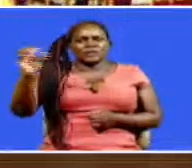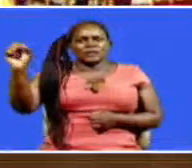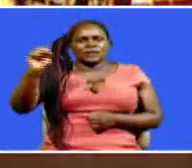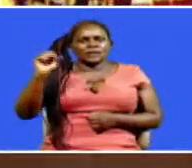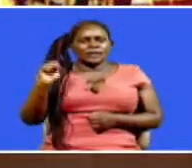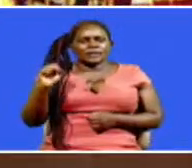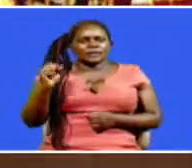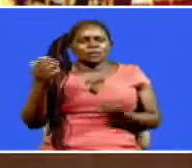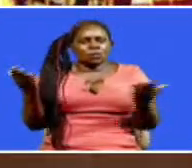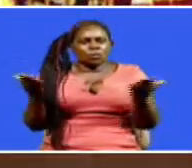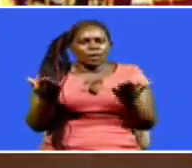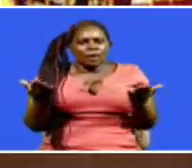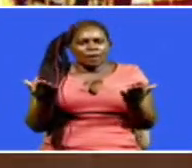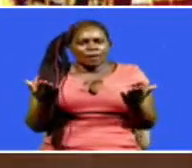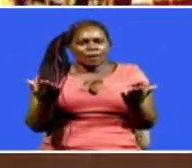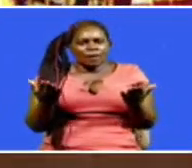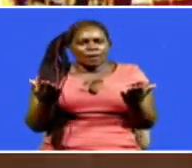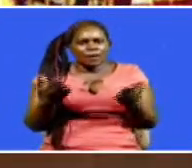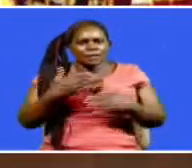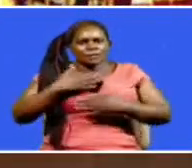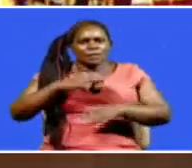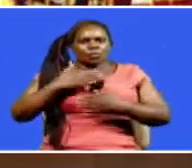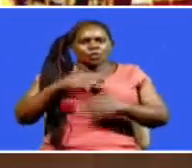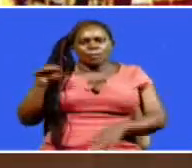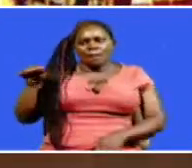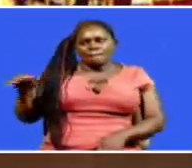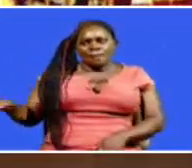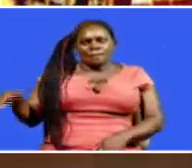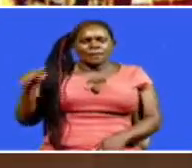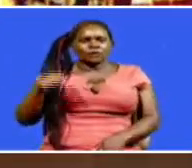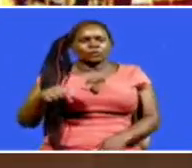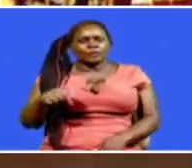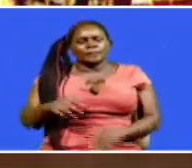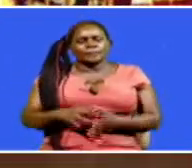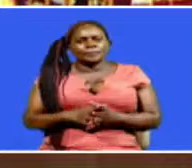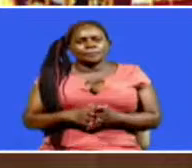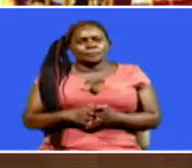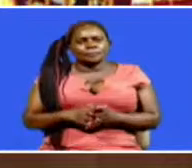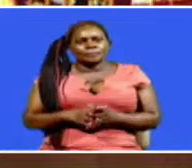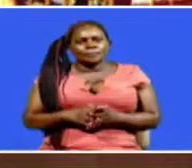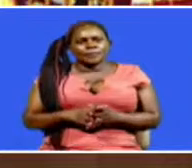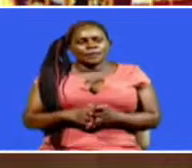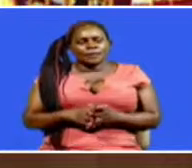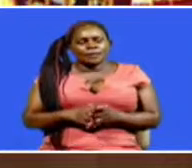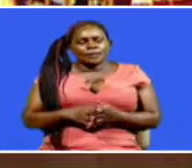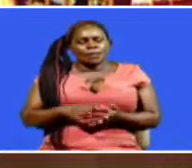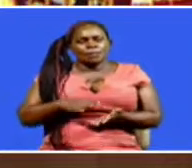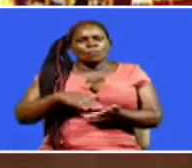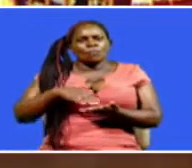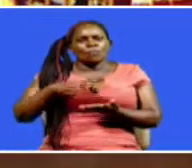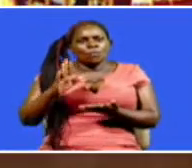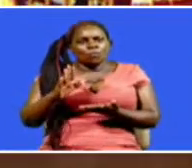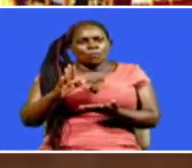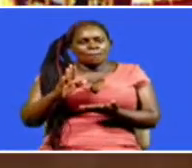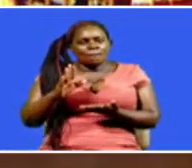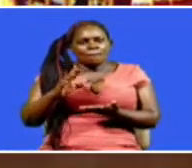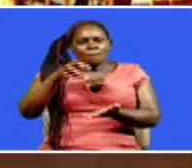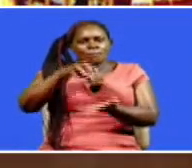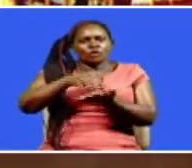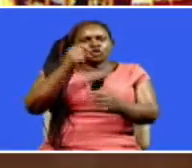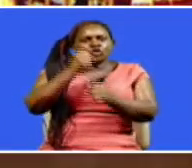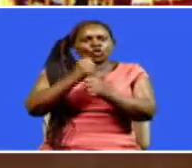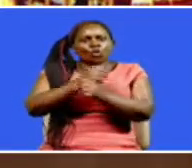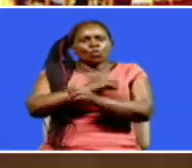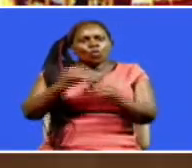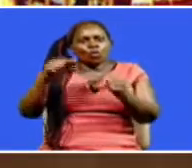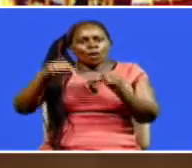Alikuwa katika sehemu ya Samburu mapema hii leo mchana kutokana na ongezeko la ukosefu wa nafasi za ajira